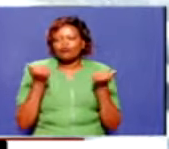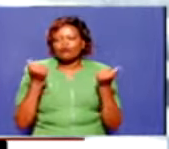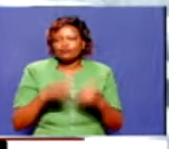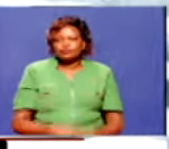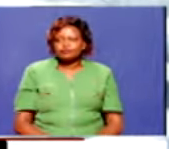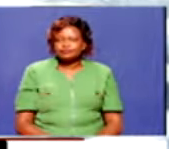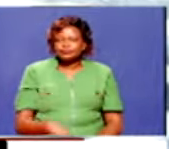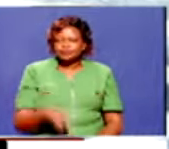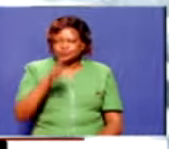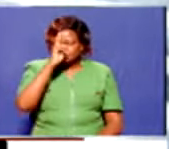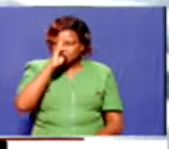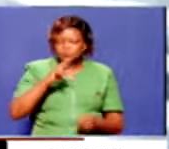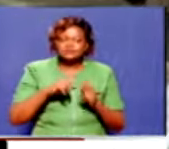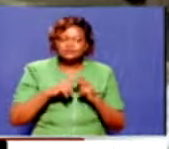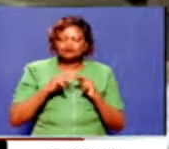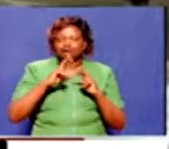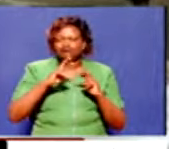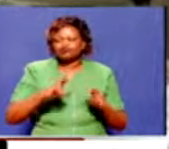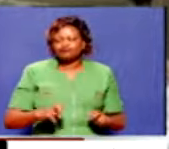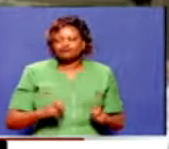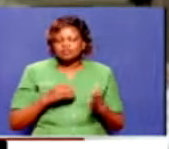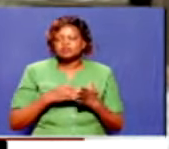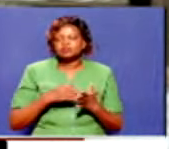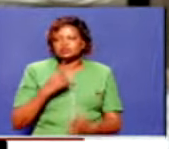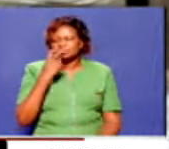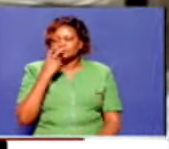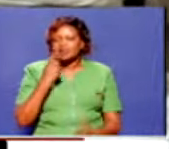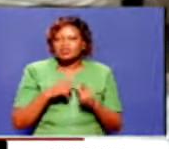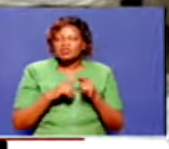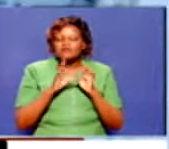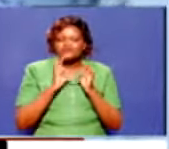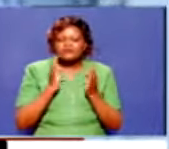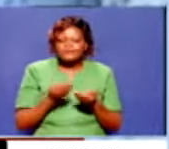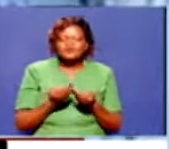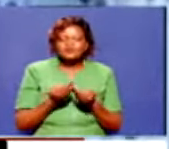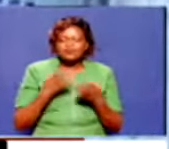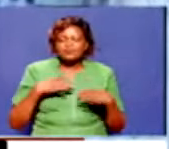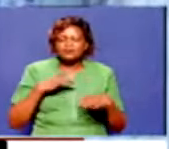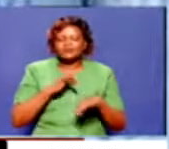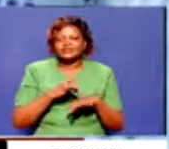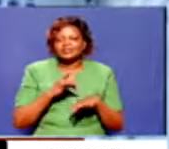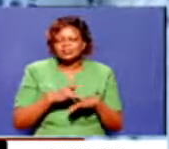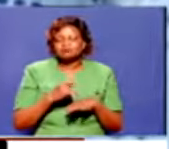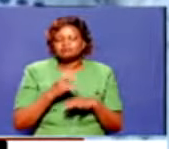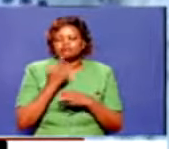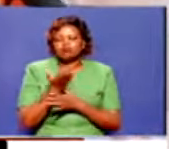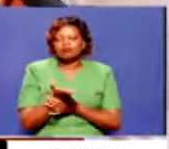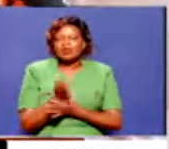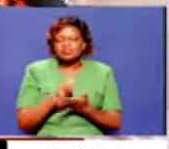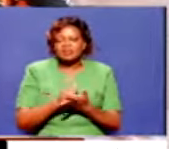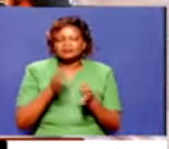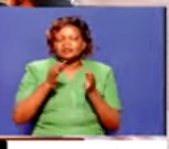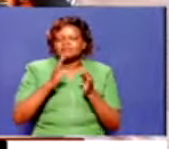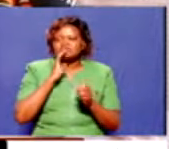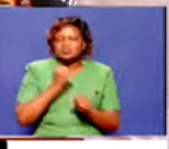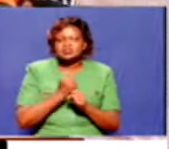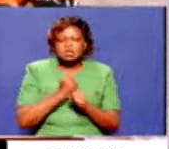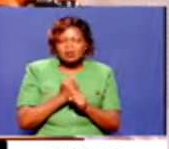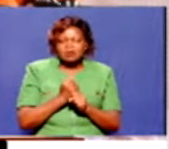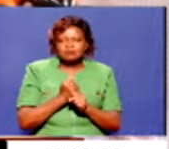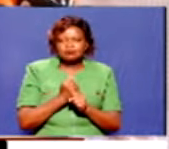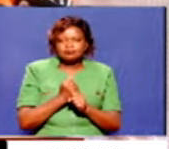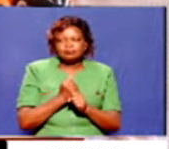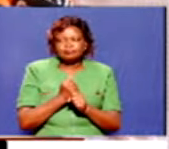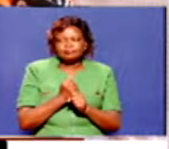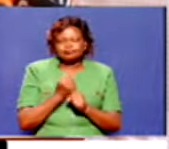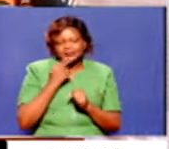Polisi wameanzisha msako dhidi ya mshukiwa, huku familia ya muathiriwa ikiomba kuwa haki itendeke.